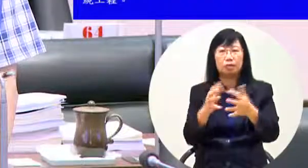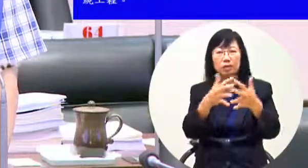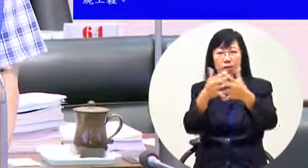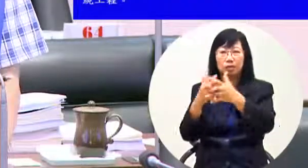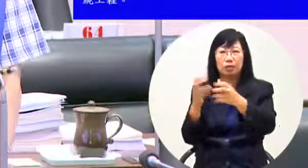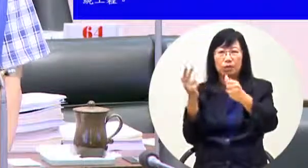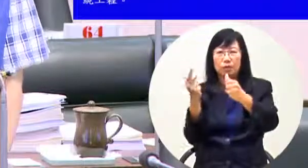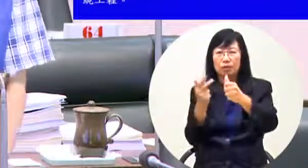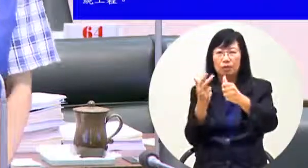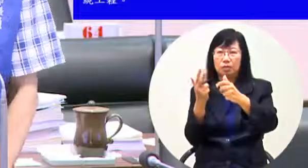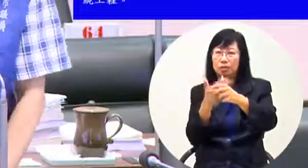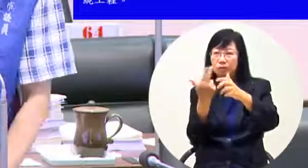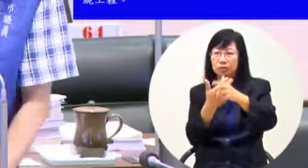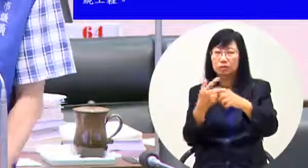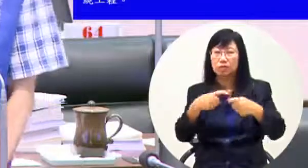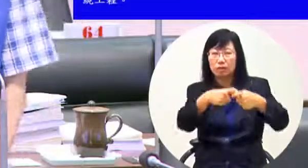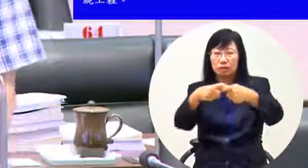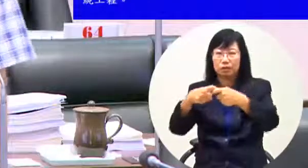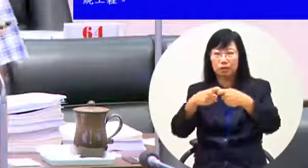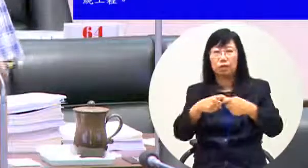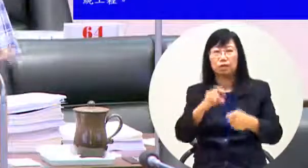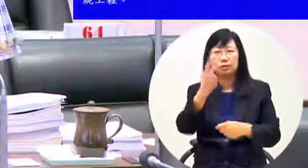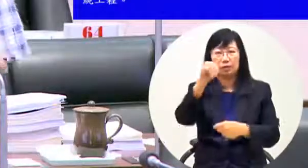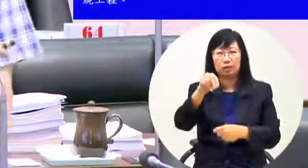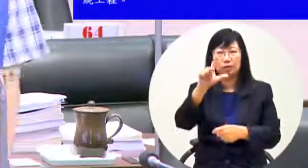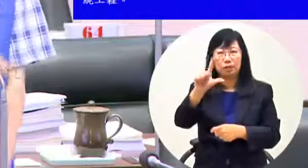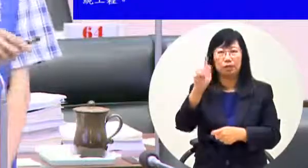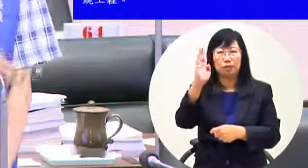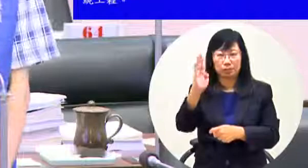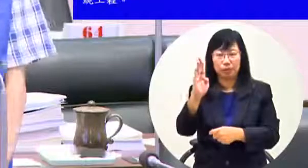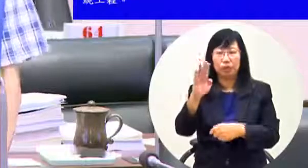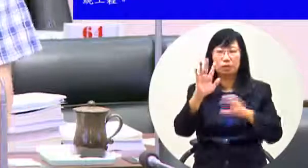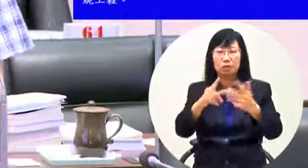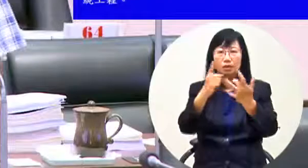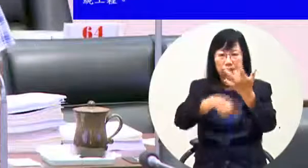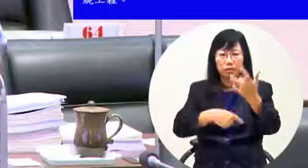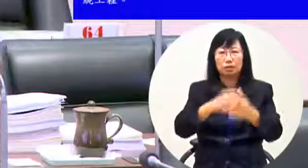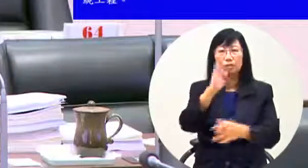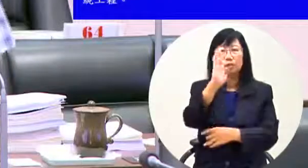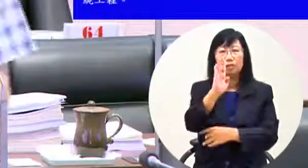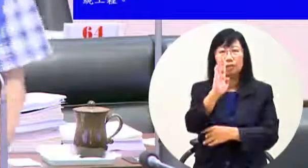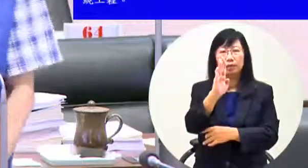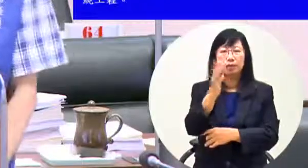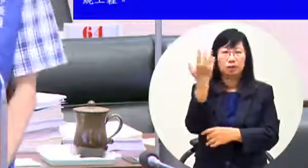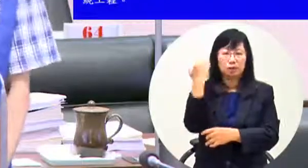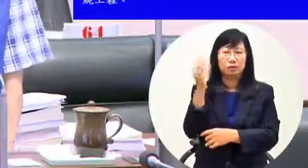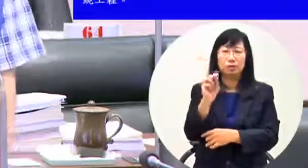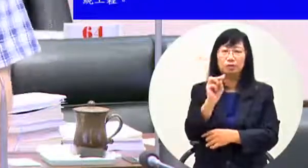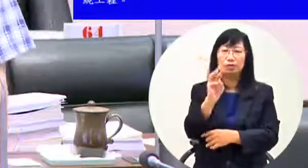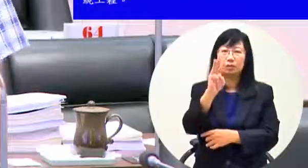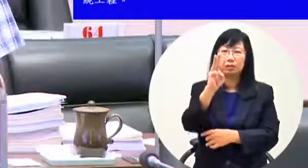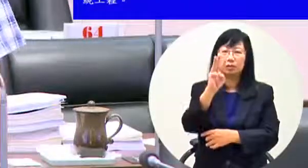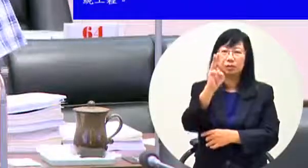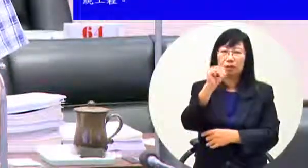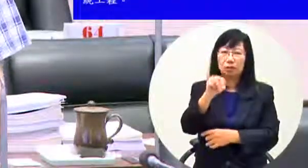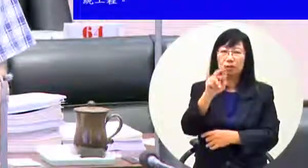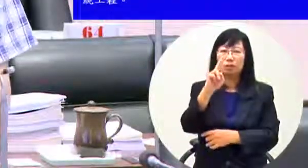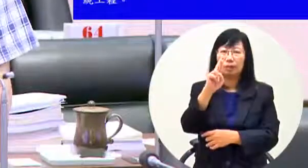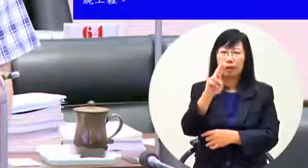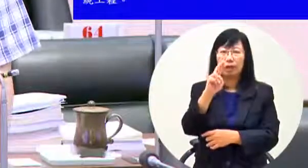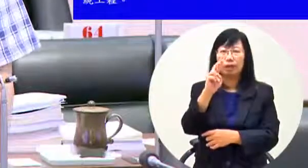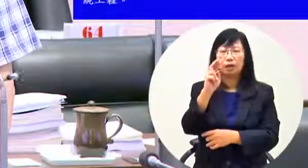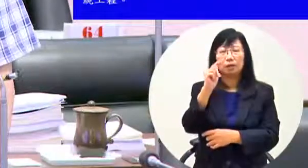MLB， 按这么欠的都欠 B， 以前都是 MRT 啊，什么 LRT、BRT， 哦，这些就